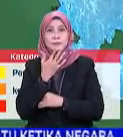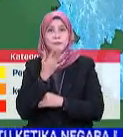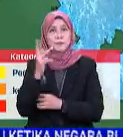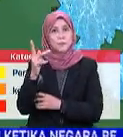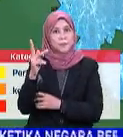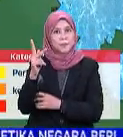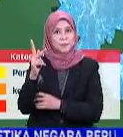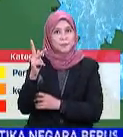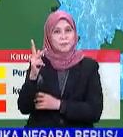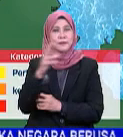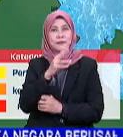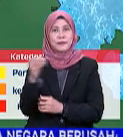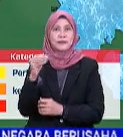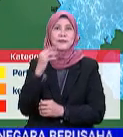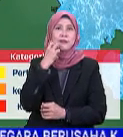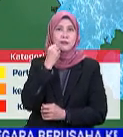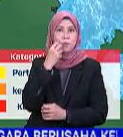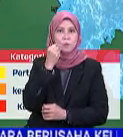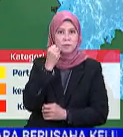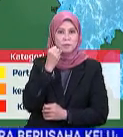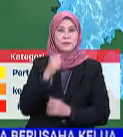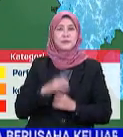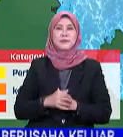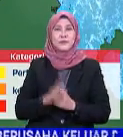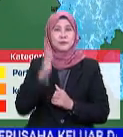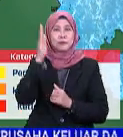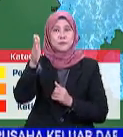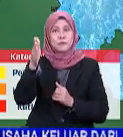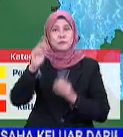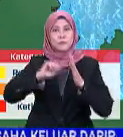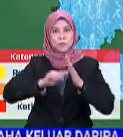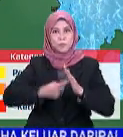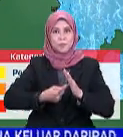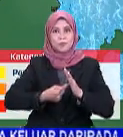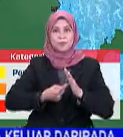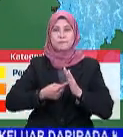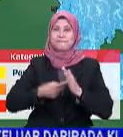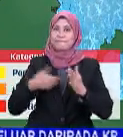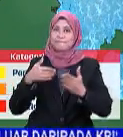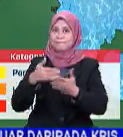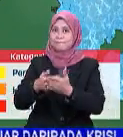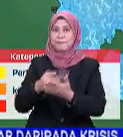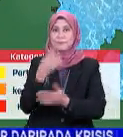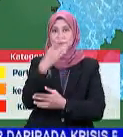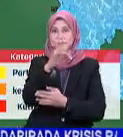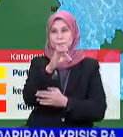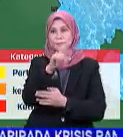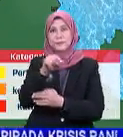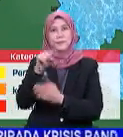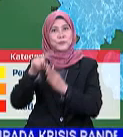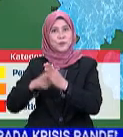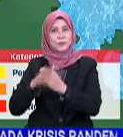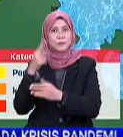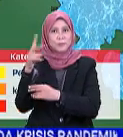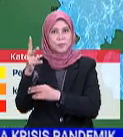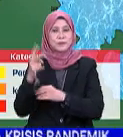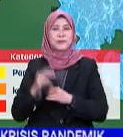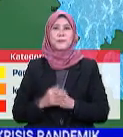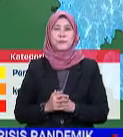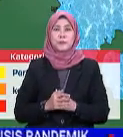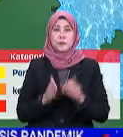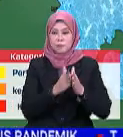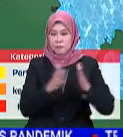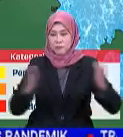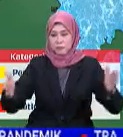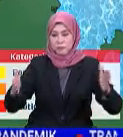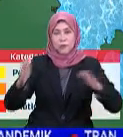warna kuning dan juga jingga ini dijangka akan berkuat kuasa sehingga 18 Disember ini. Dan sepanjang